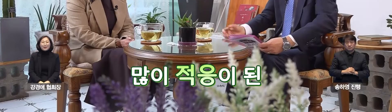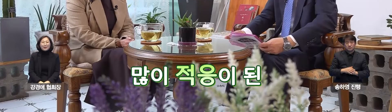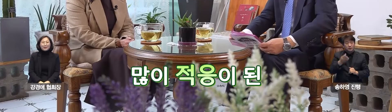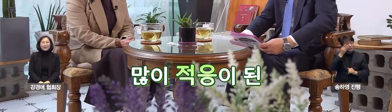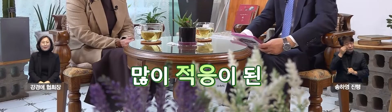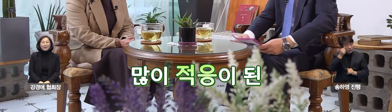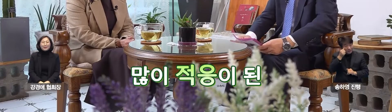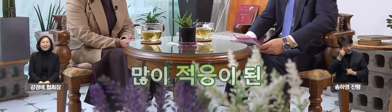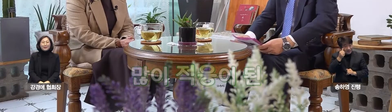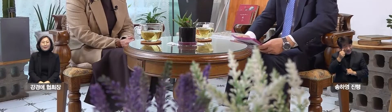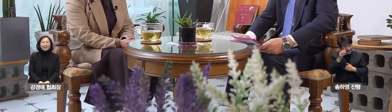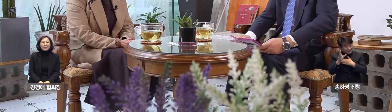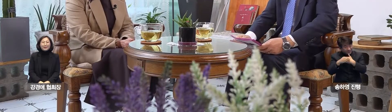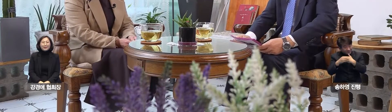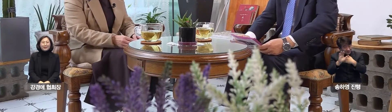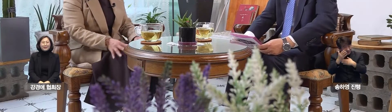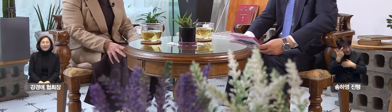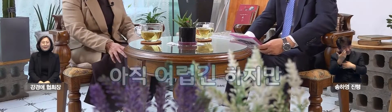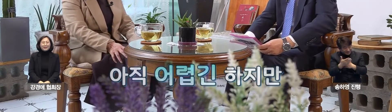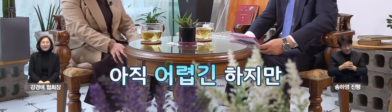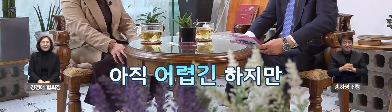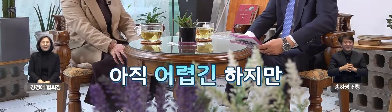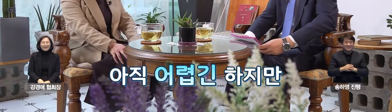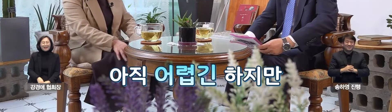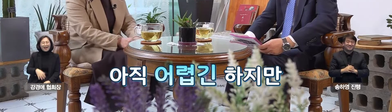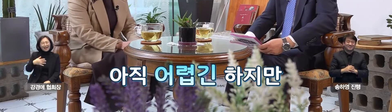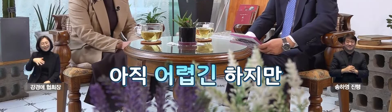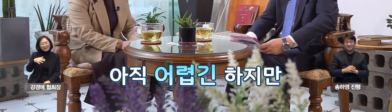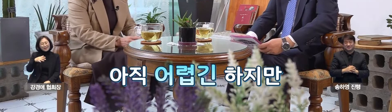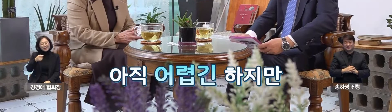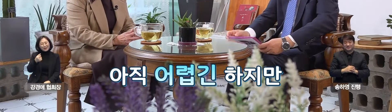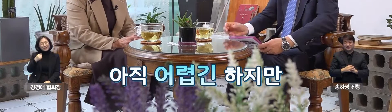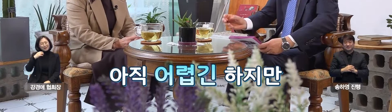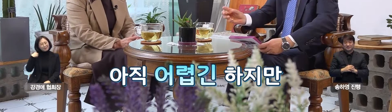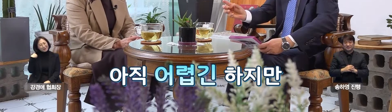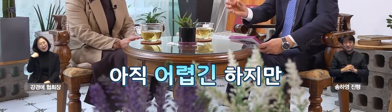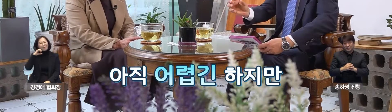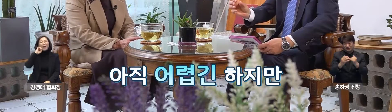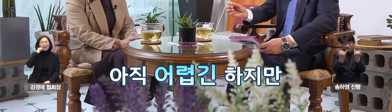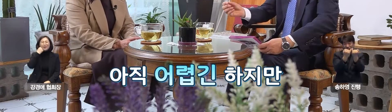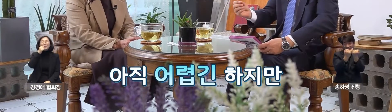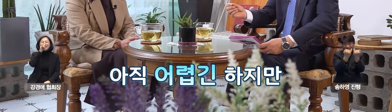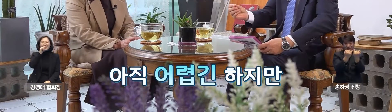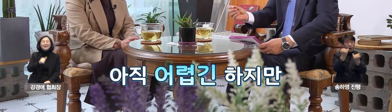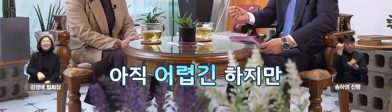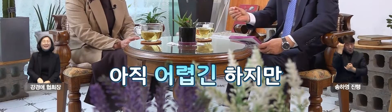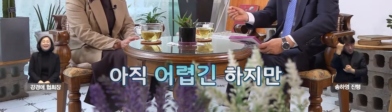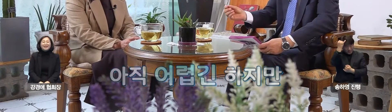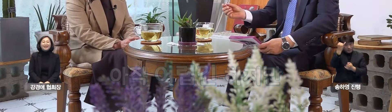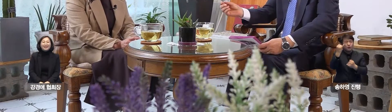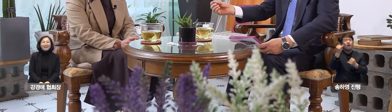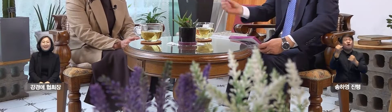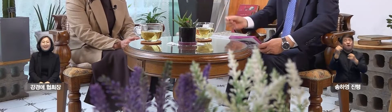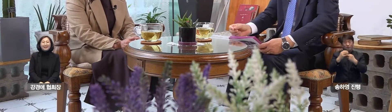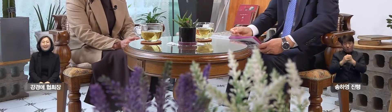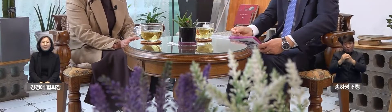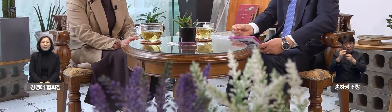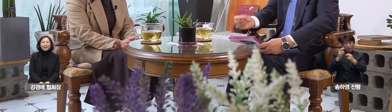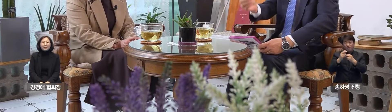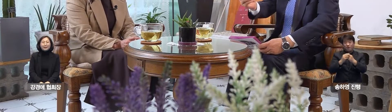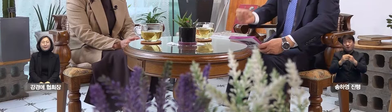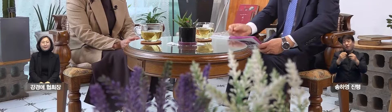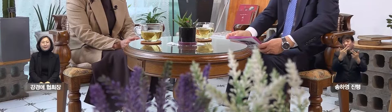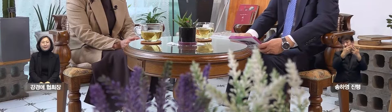수단 돼가시고 적응해가시고 근데 아직도 좀 어렵기는 합니다. 여성벤처협회 네. 회원들이 네.